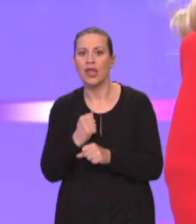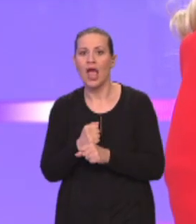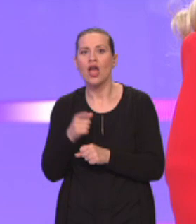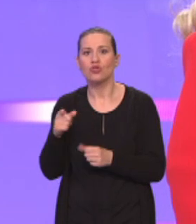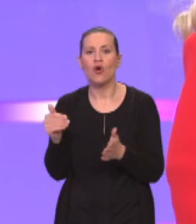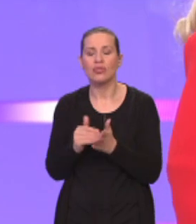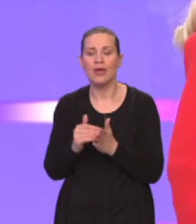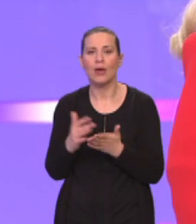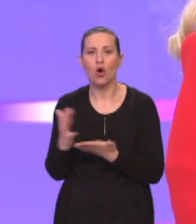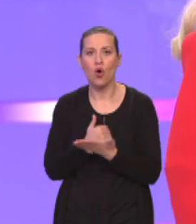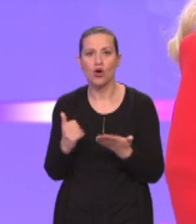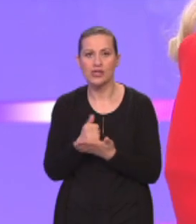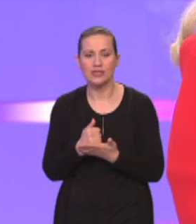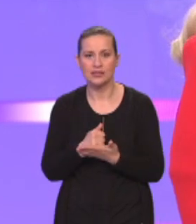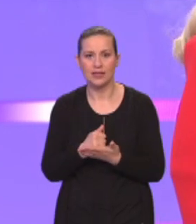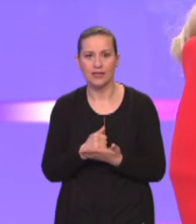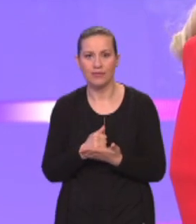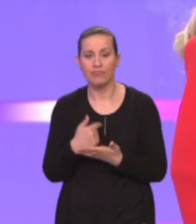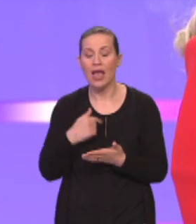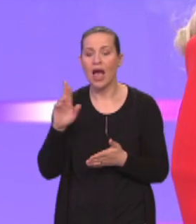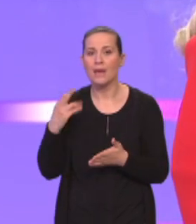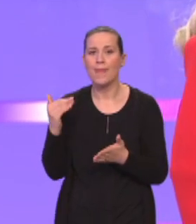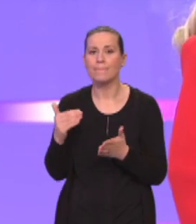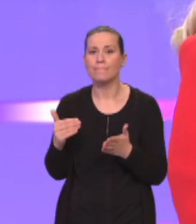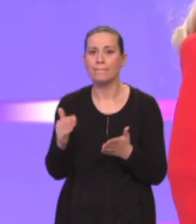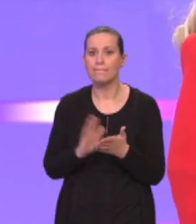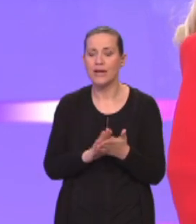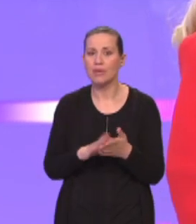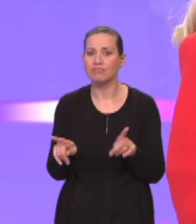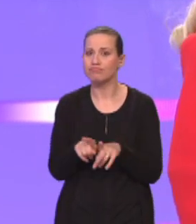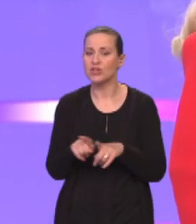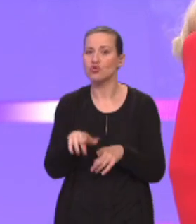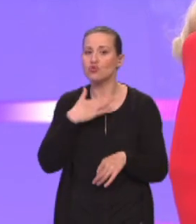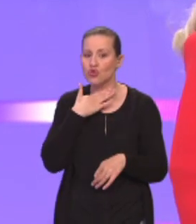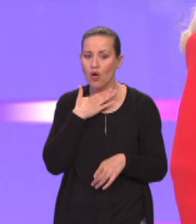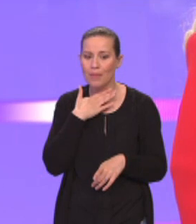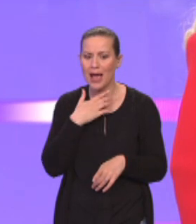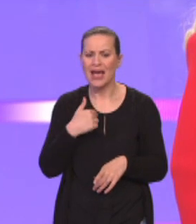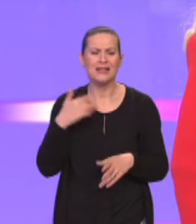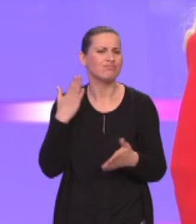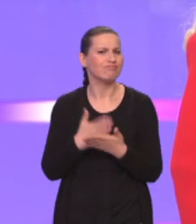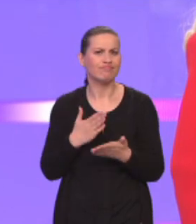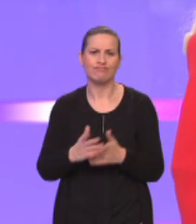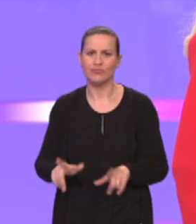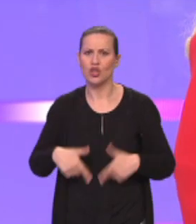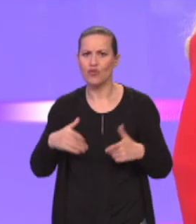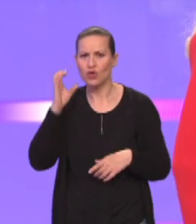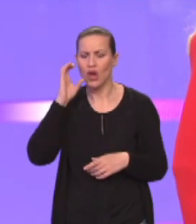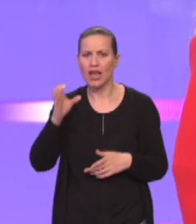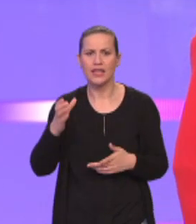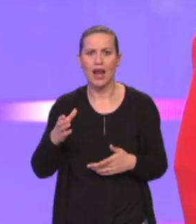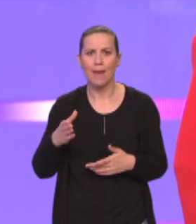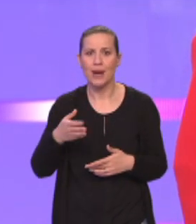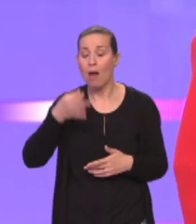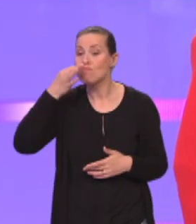trebamo primjenjivati. Ja tu imam primjere, recimo i u školstvu. Ili, mislim, znate, ja sam uvijek u životu gledala